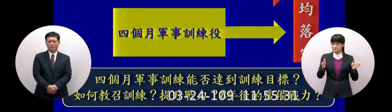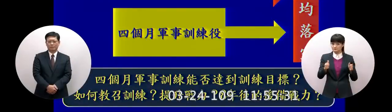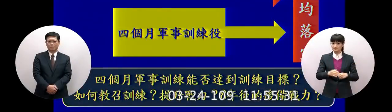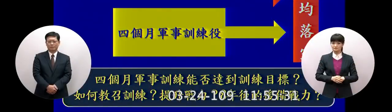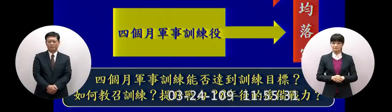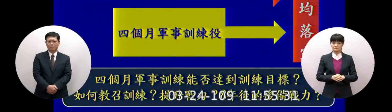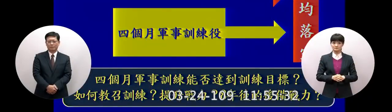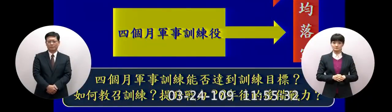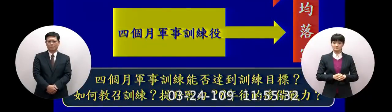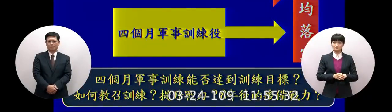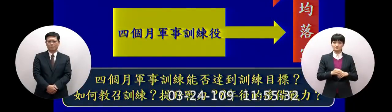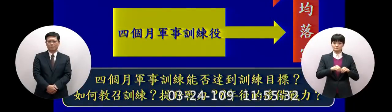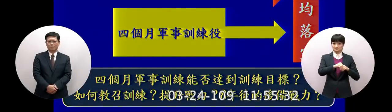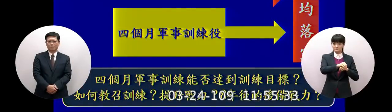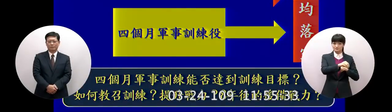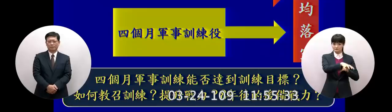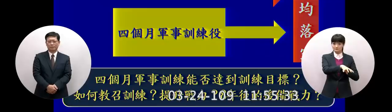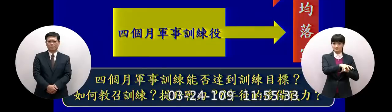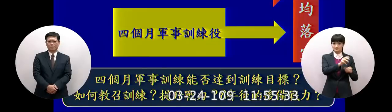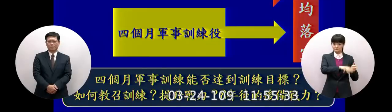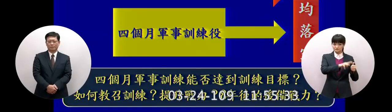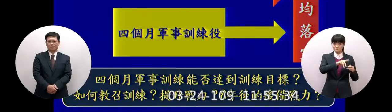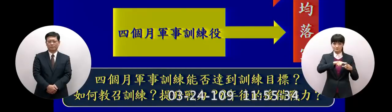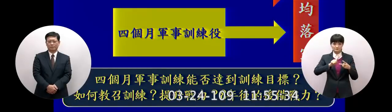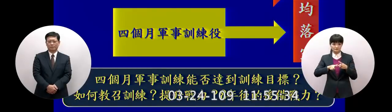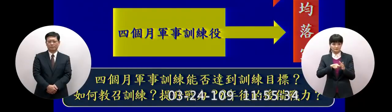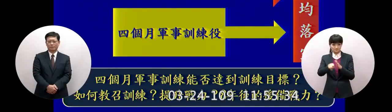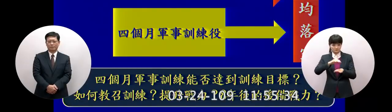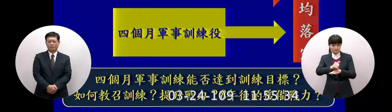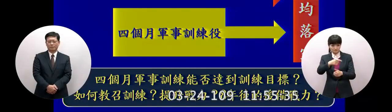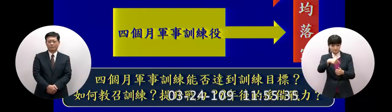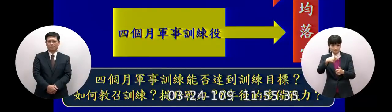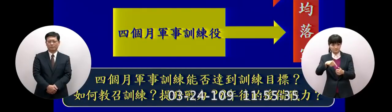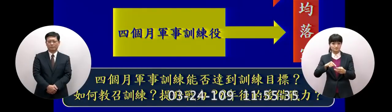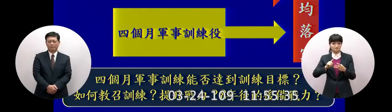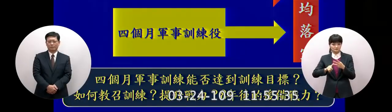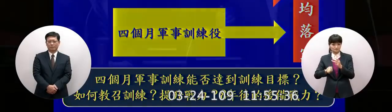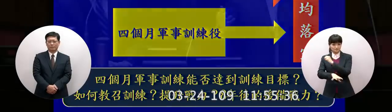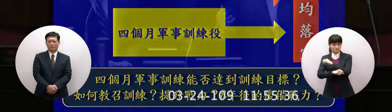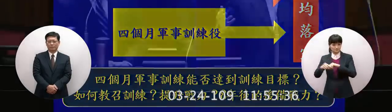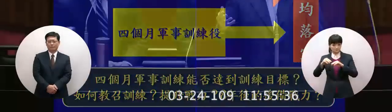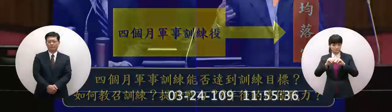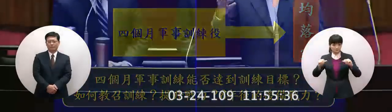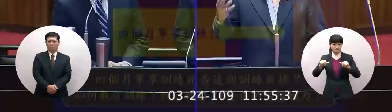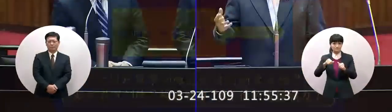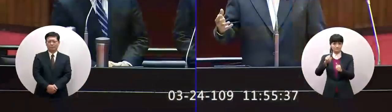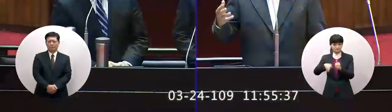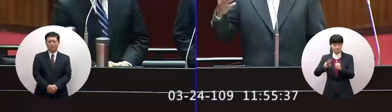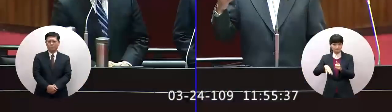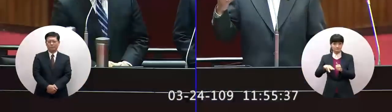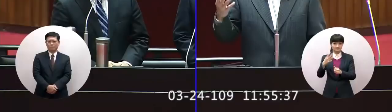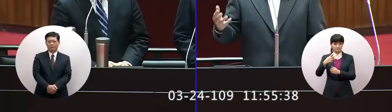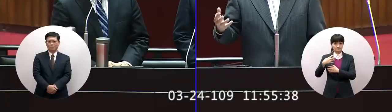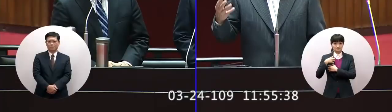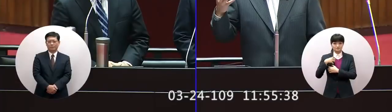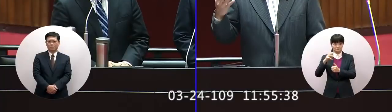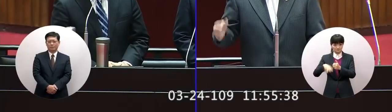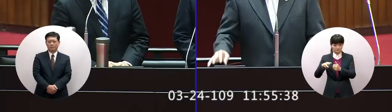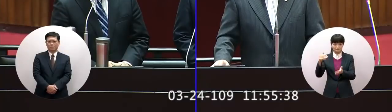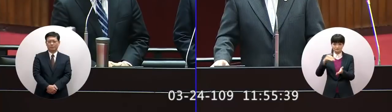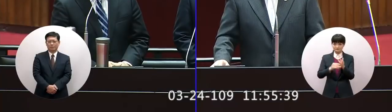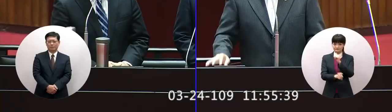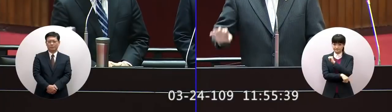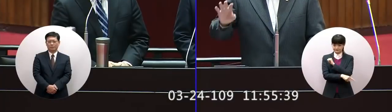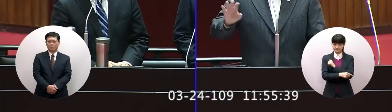驻地训练、专精管道训练、基地训练、三军联合训练，最后做实兵